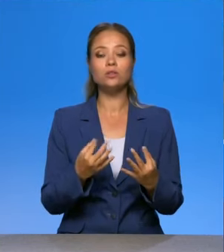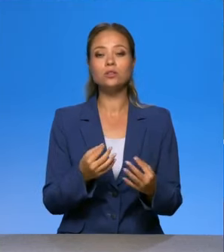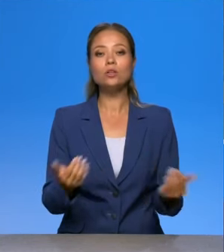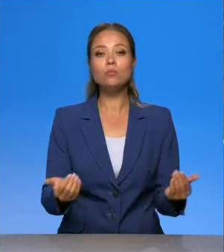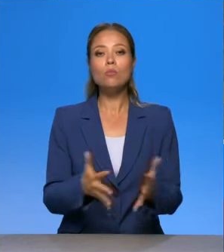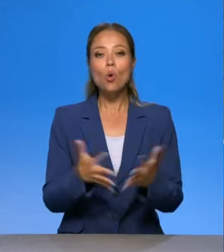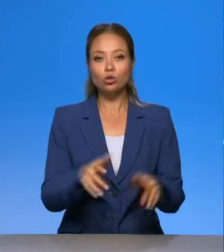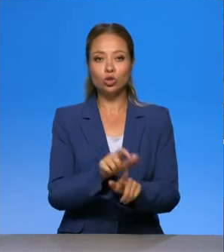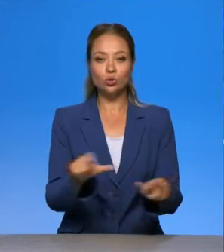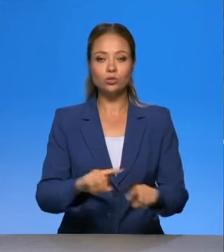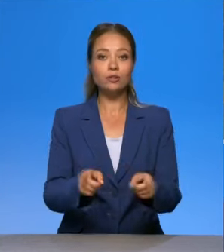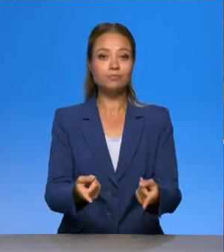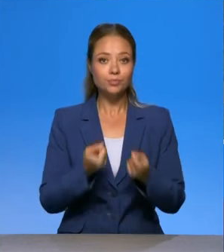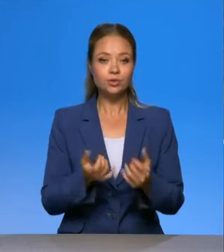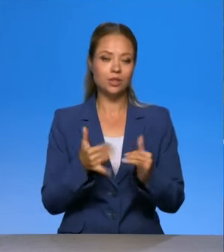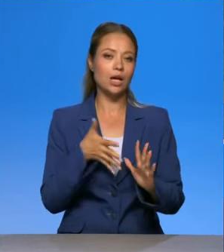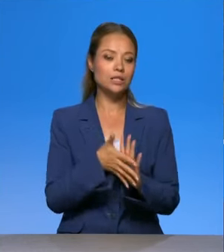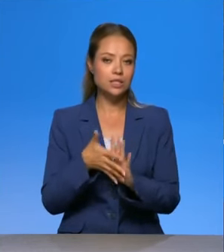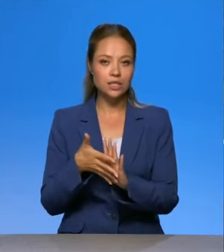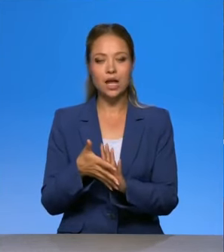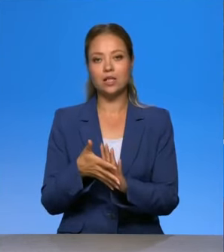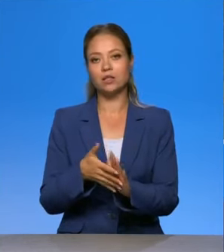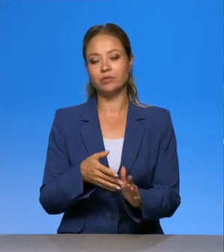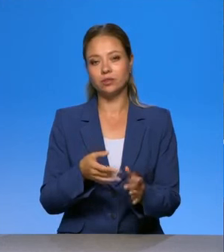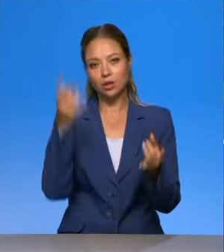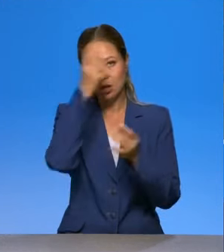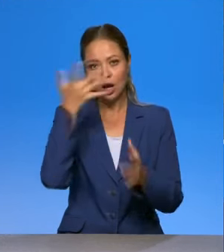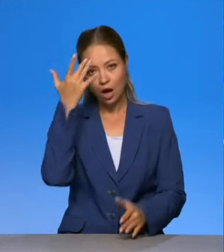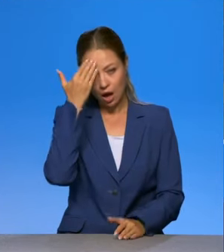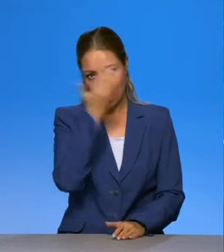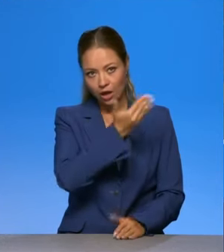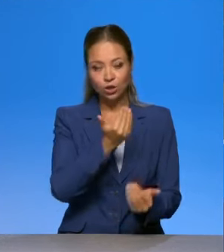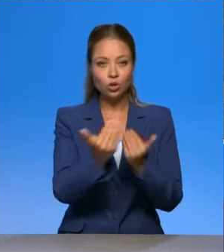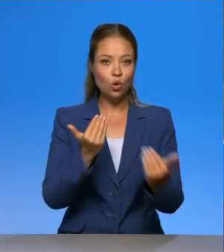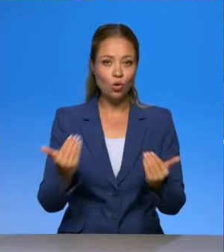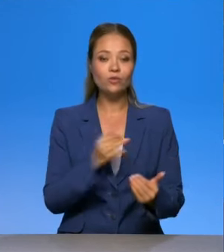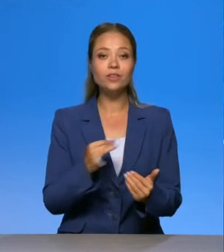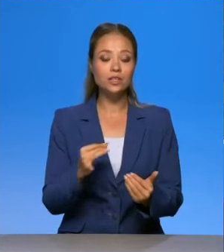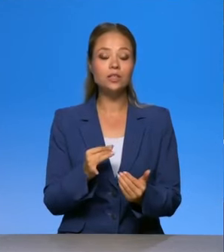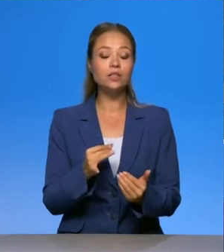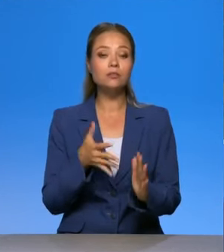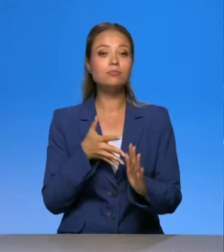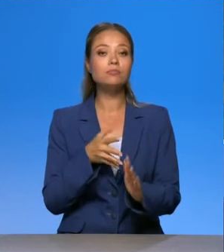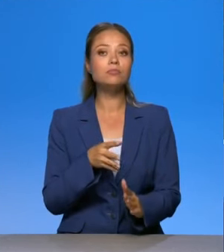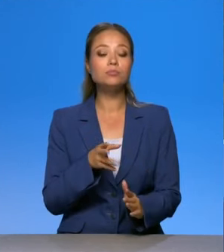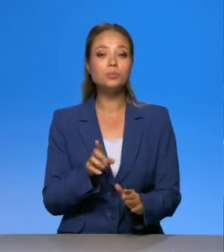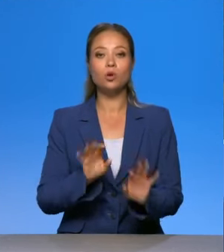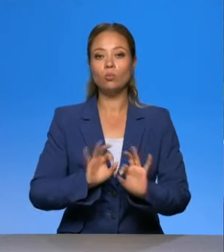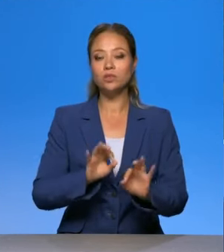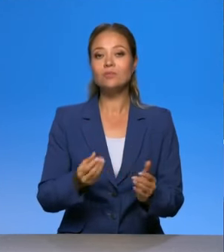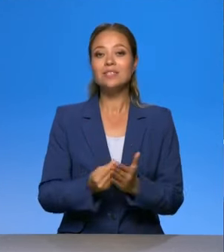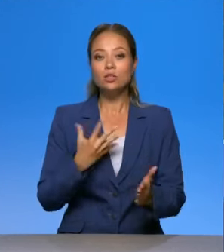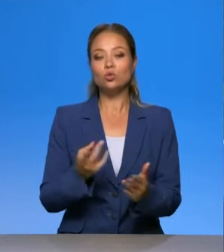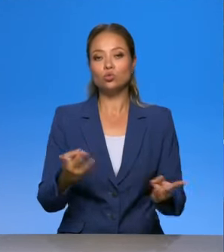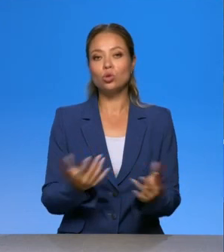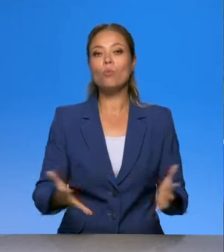в этнографы в эту науку и в ценность того, что нужно больше узнавать о культуре и традициях. Но это вы